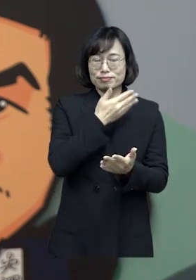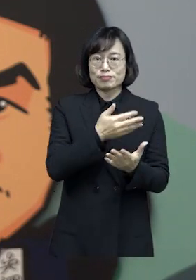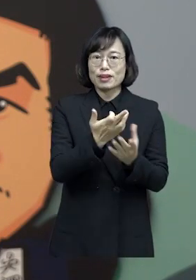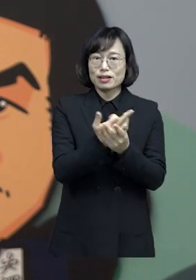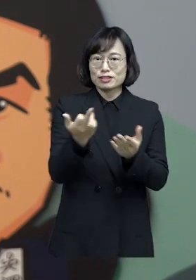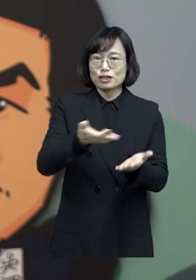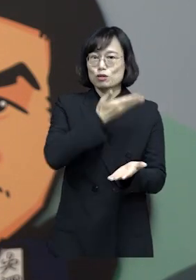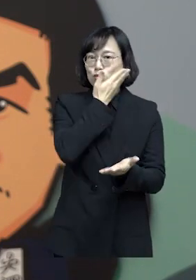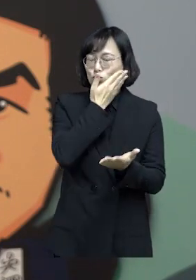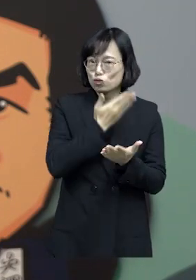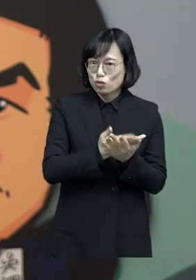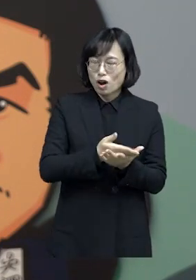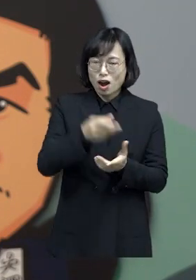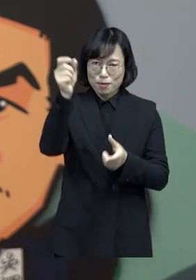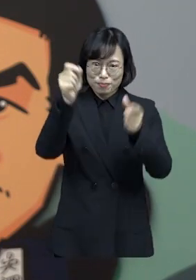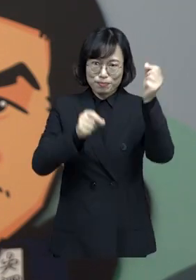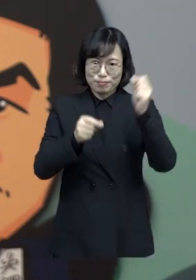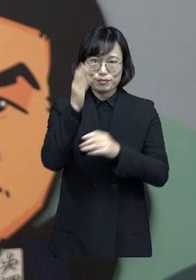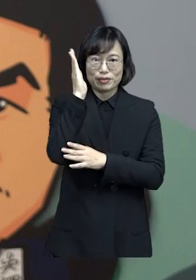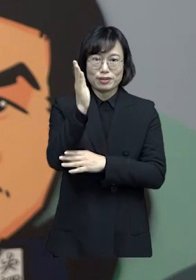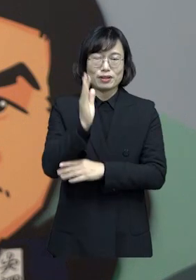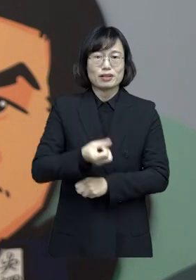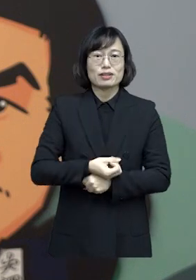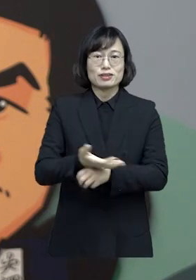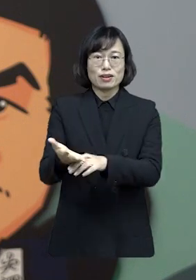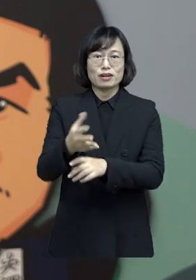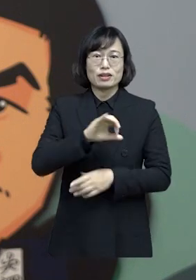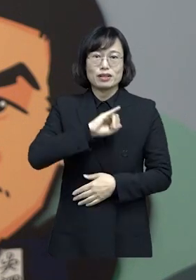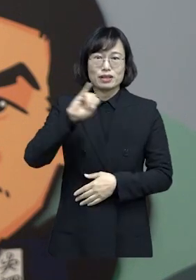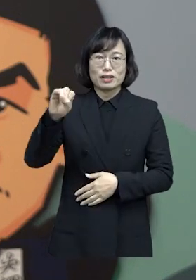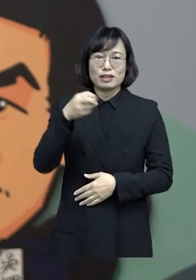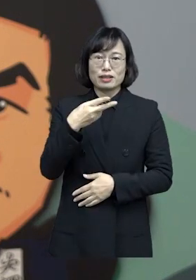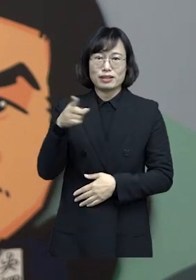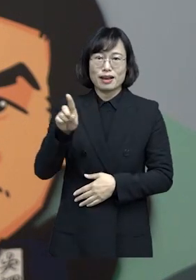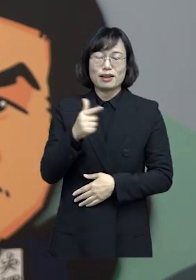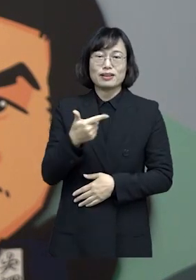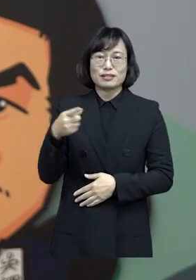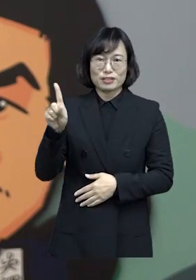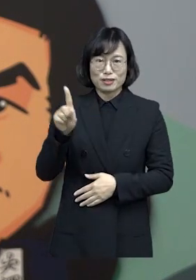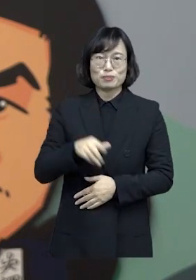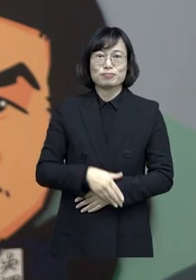인사드리겠습니다. 지금까지 저는 양산 속 팩트와 이야기를 전하는